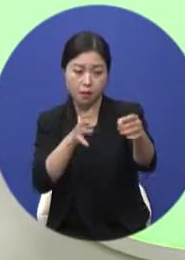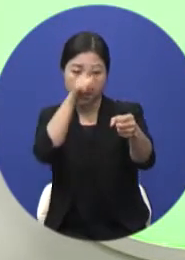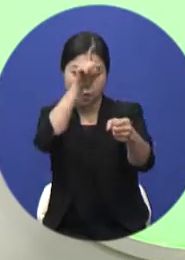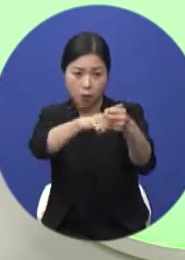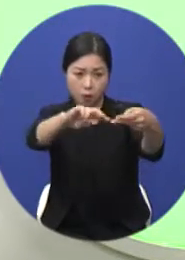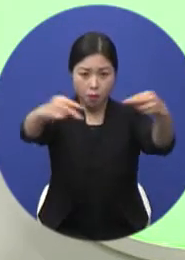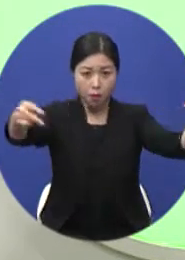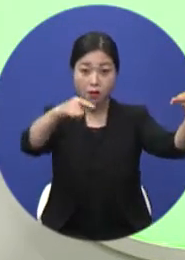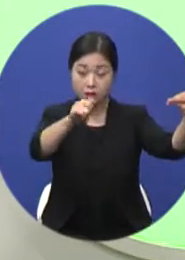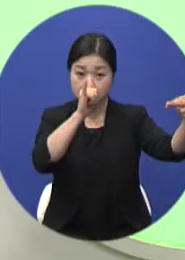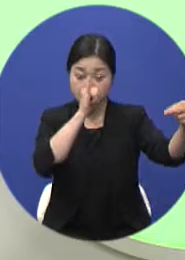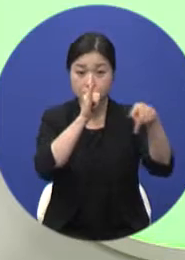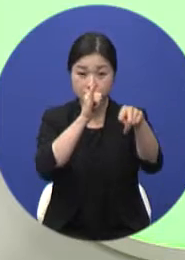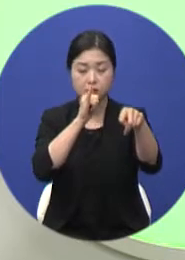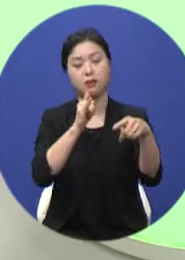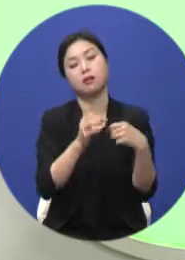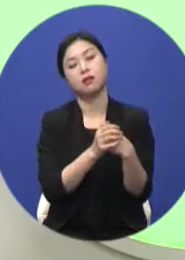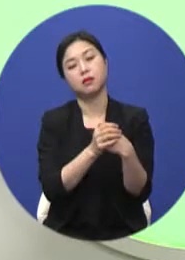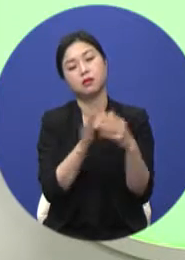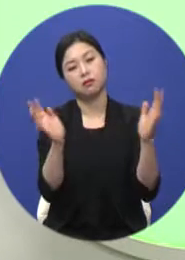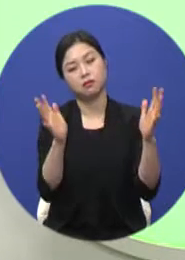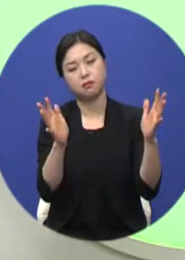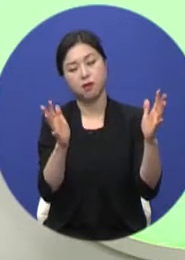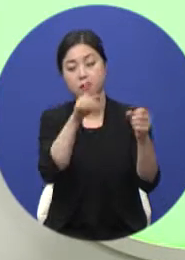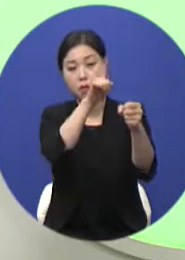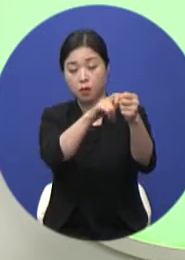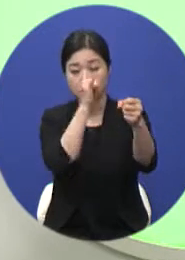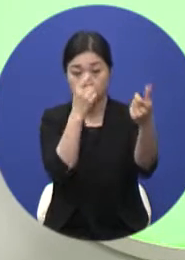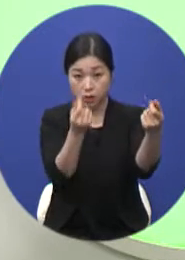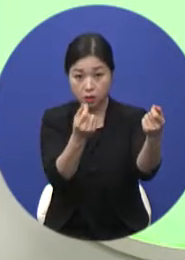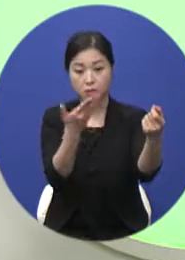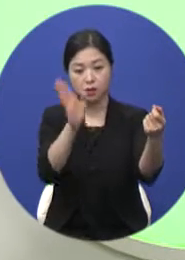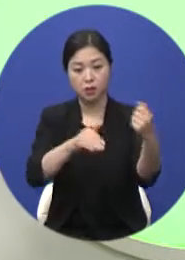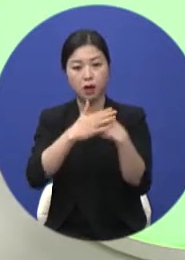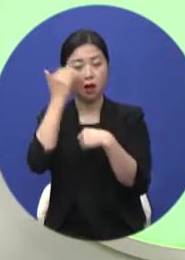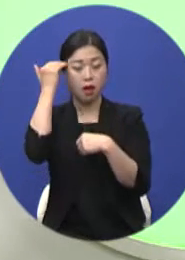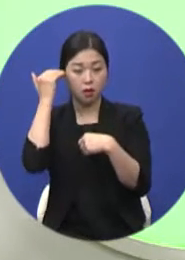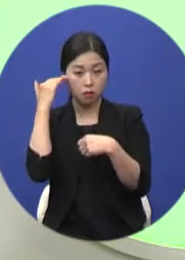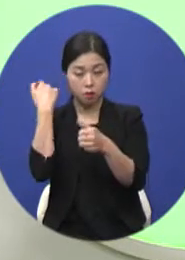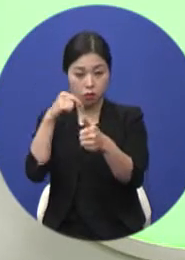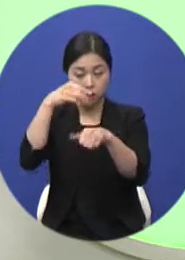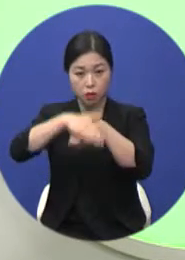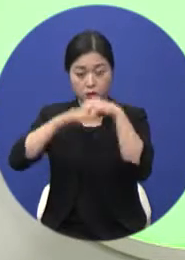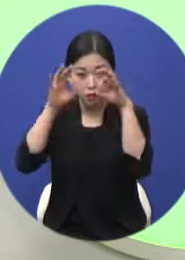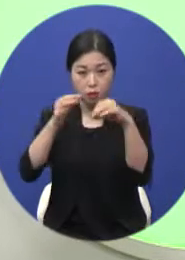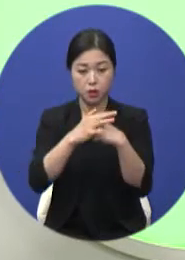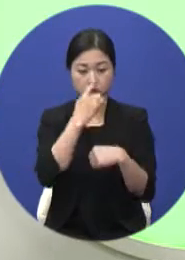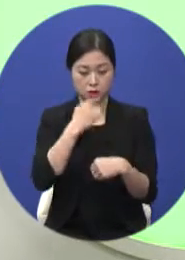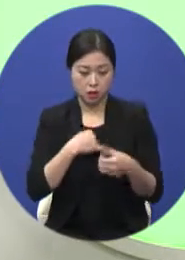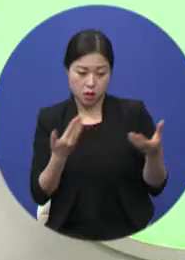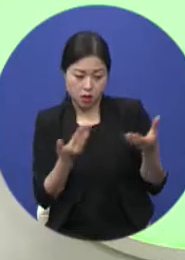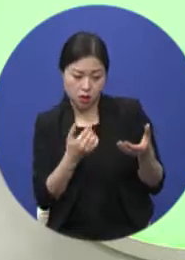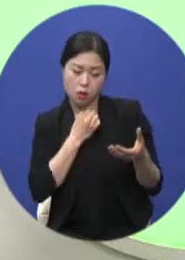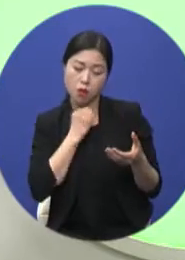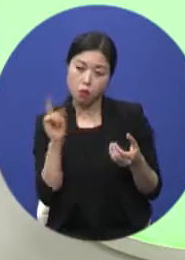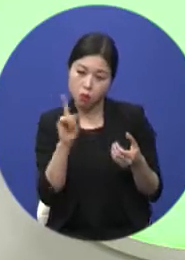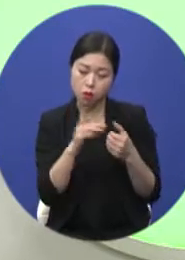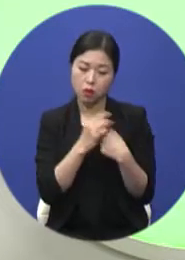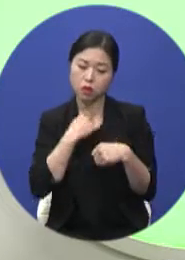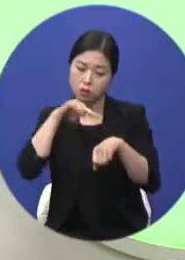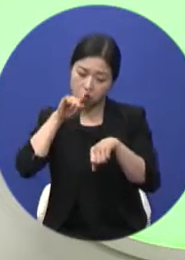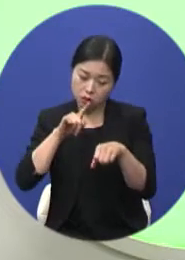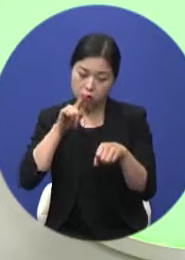뛰어가는 거잖아요. 그렇죠. 근데 우리나라 교육이 뭐 직업에 대한 거라든지 자기 적성에 대한 걸 생각해 보기도 전에 이미 대학